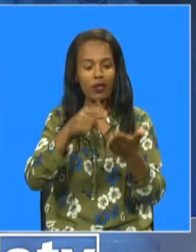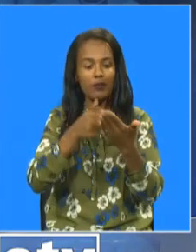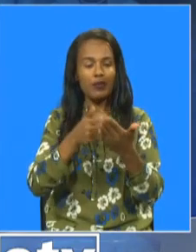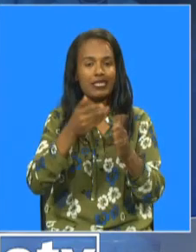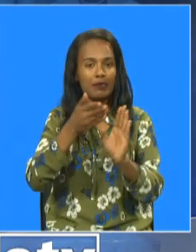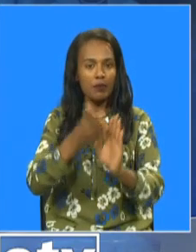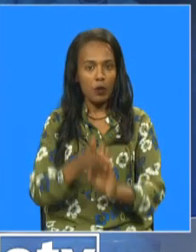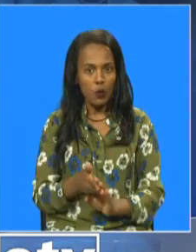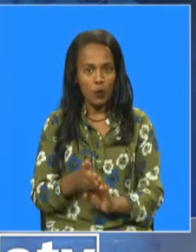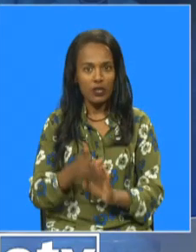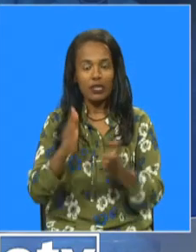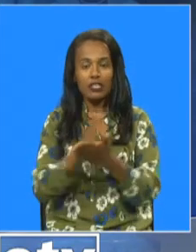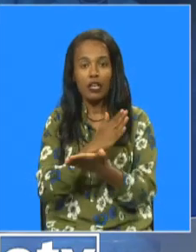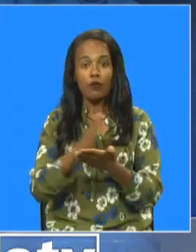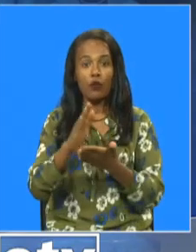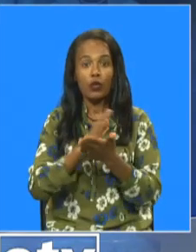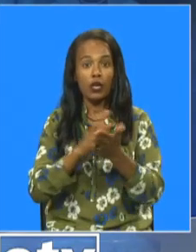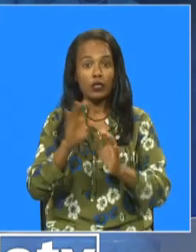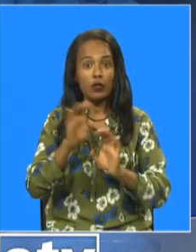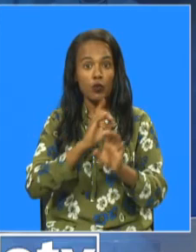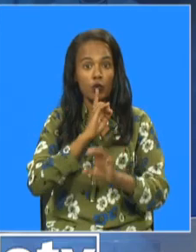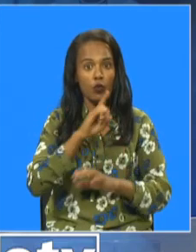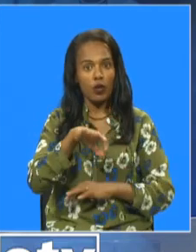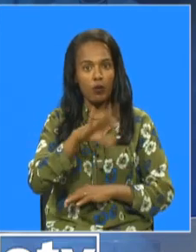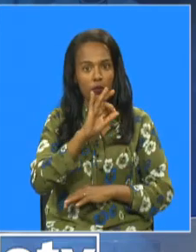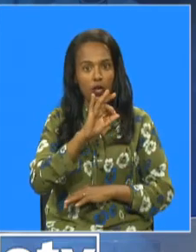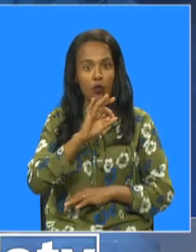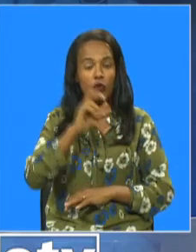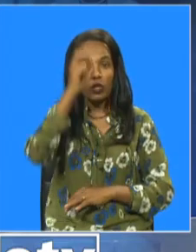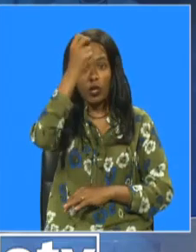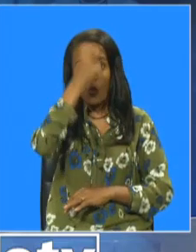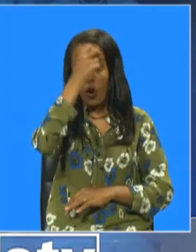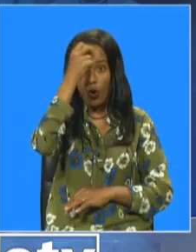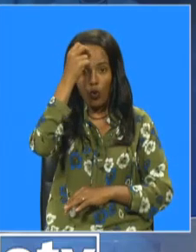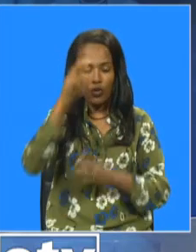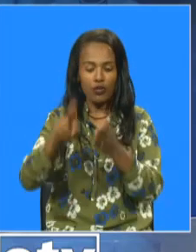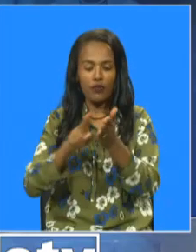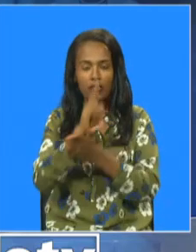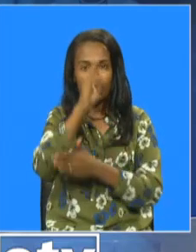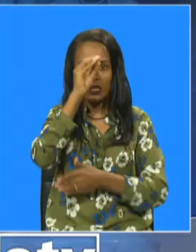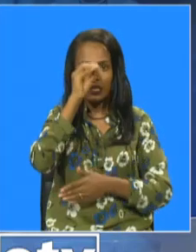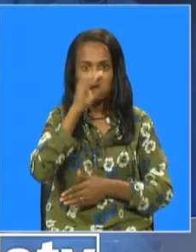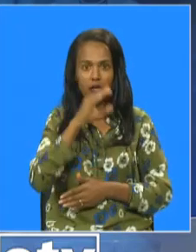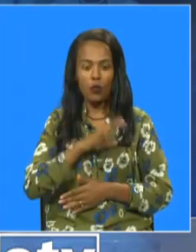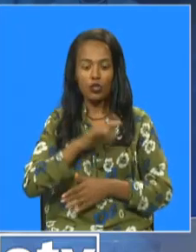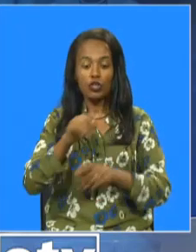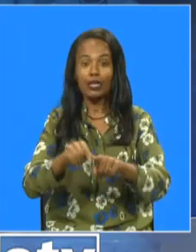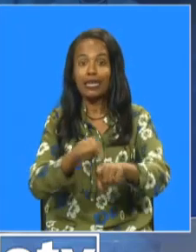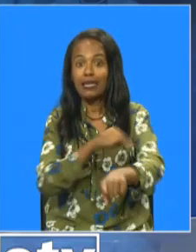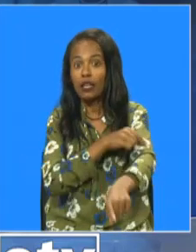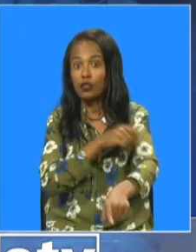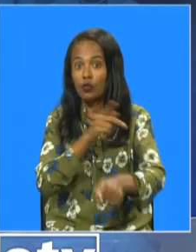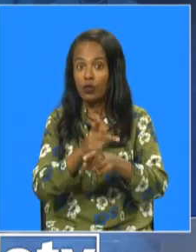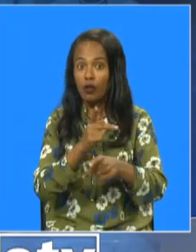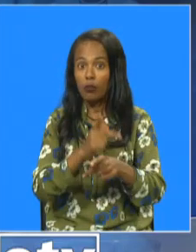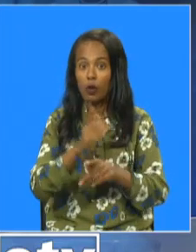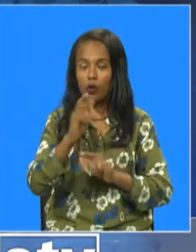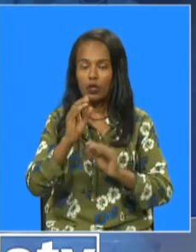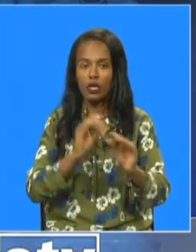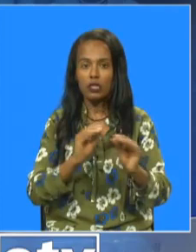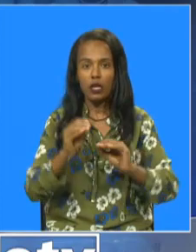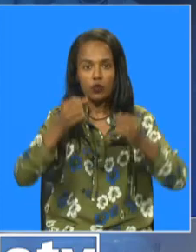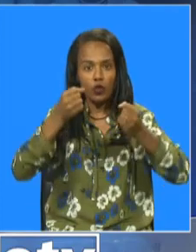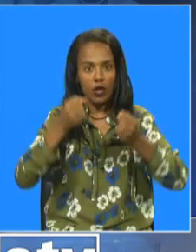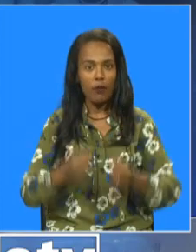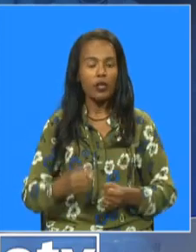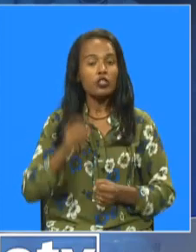በዚህ ረገድ ተሳትፎ እያደረጉ ነው የሚገኙት። የወሎ ዩኒቨርሲቲ ሰዎች ርቀታቸውን ጠብቀው እንዲንቀሳቀሱ